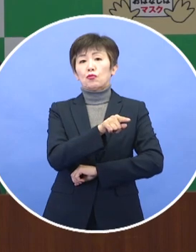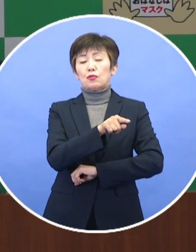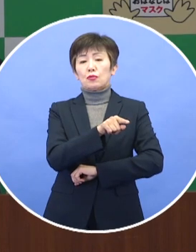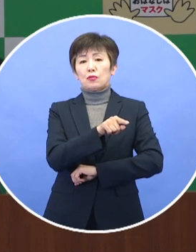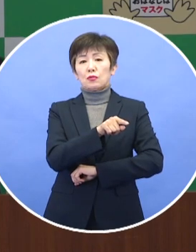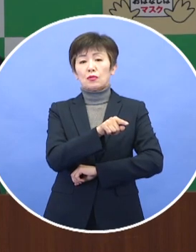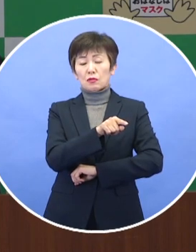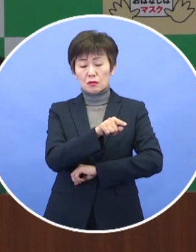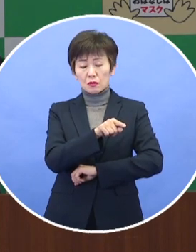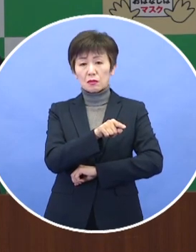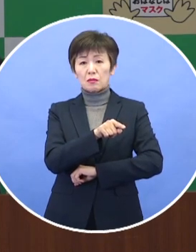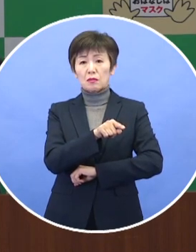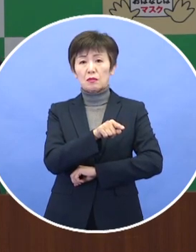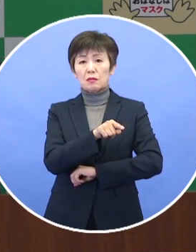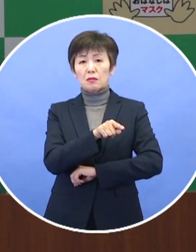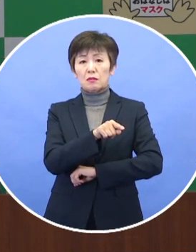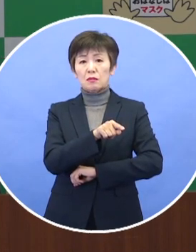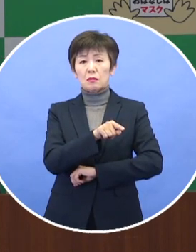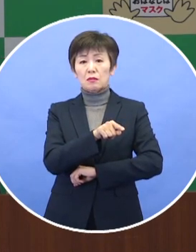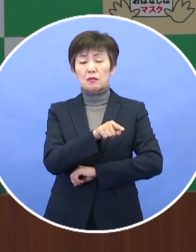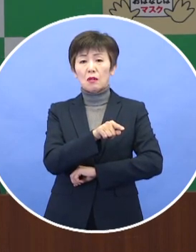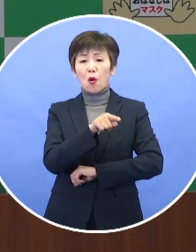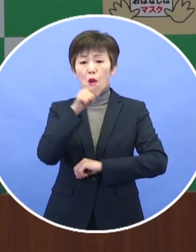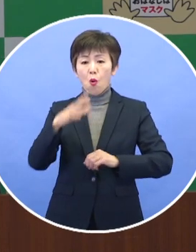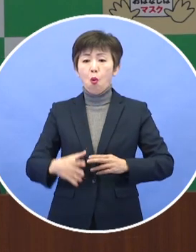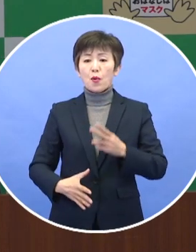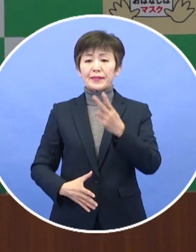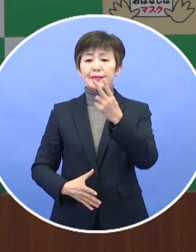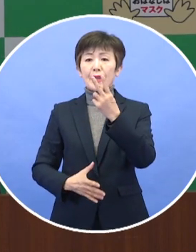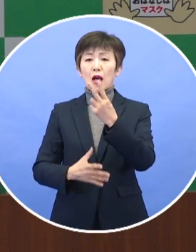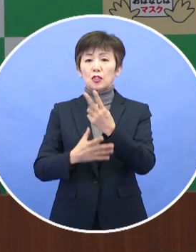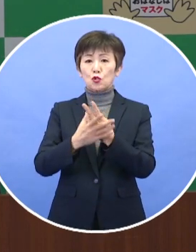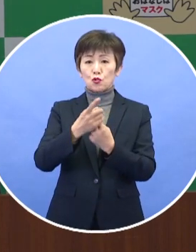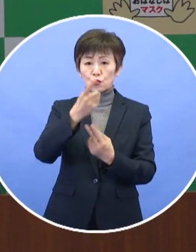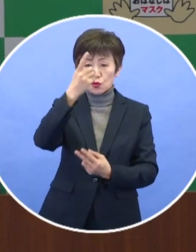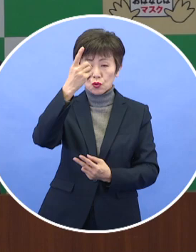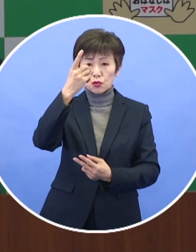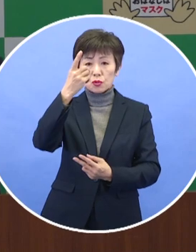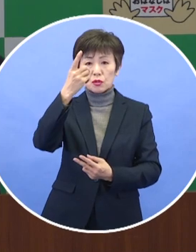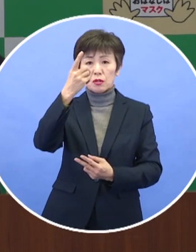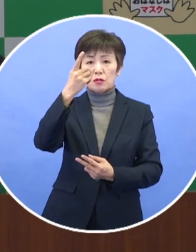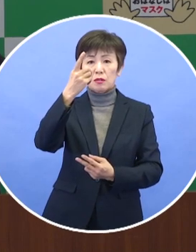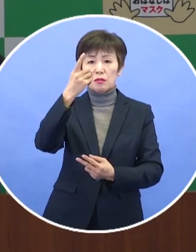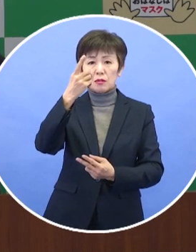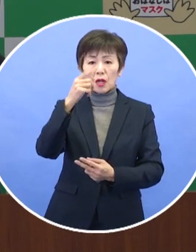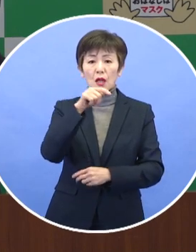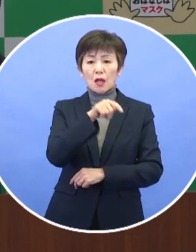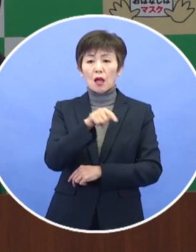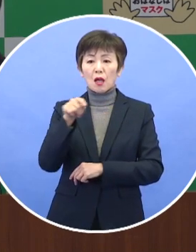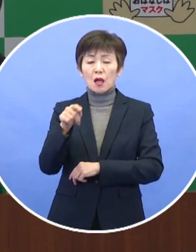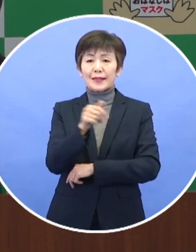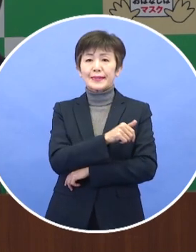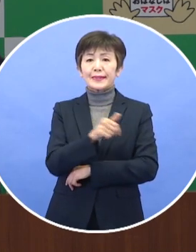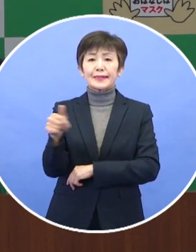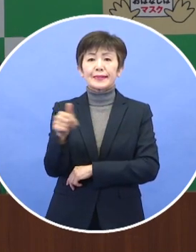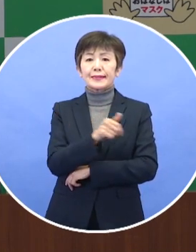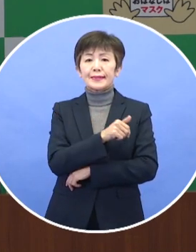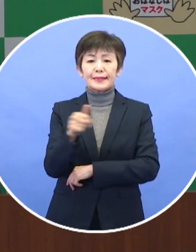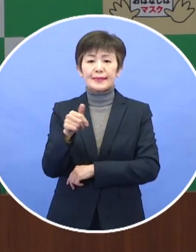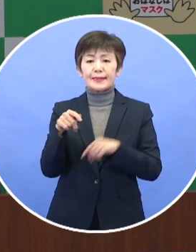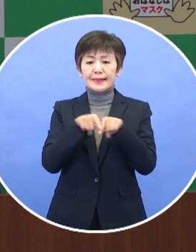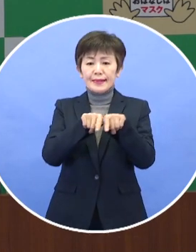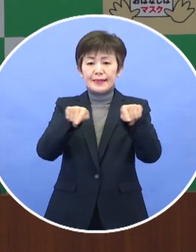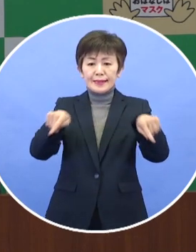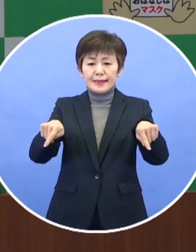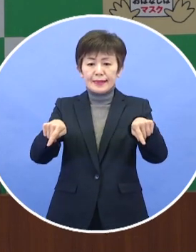ということになるわけですが、これらを一括することでですね、両者の、行き来、もしくはその、指示命令系統を